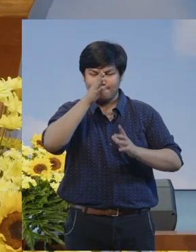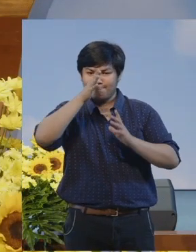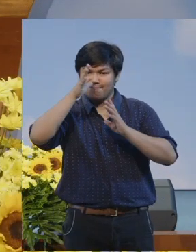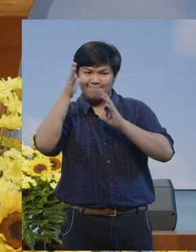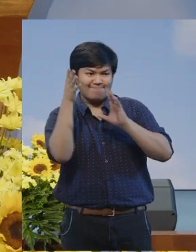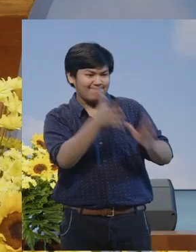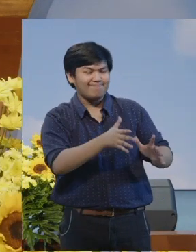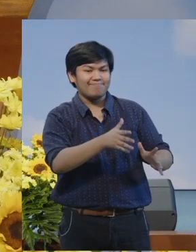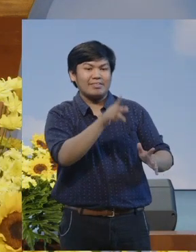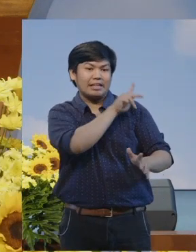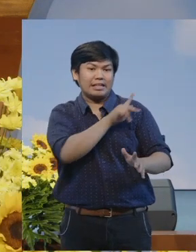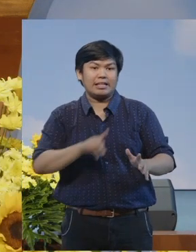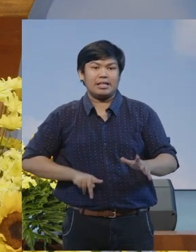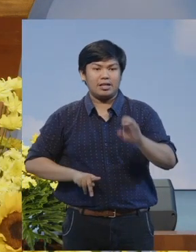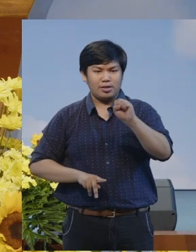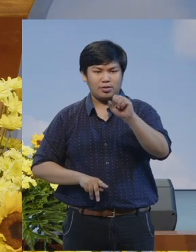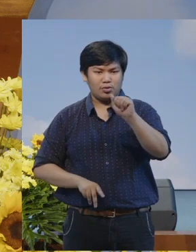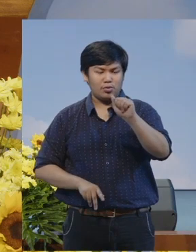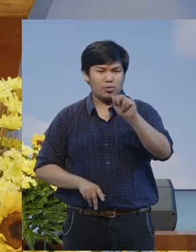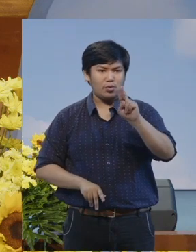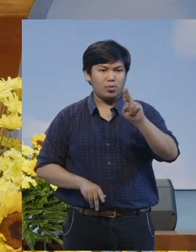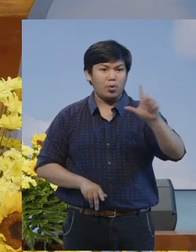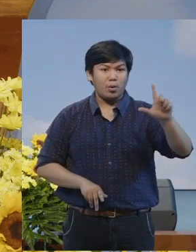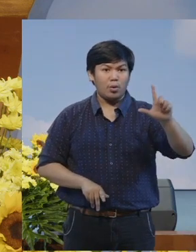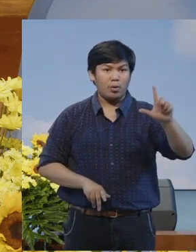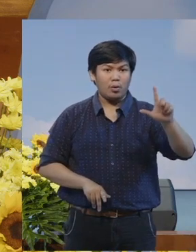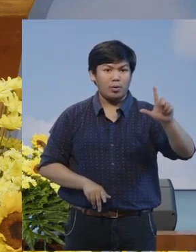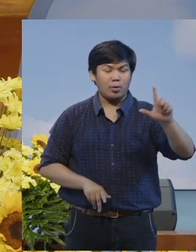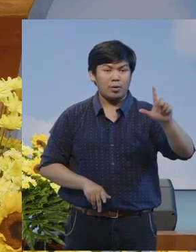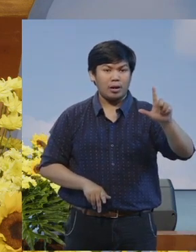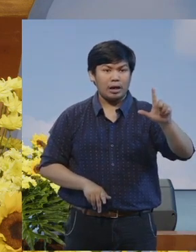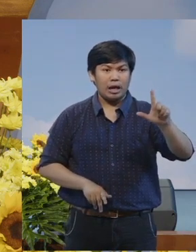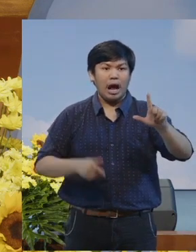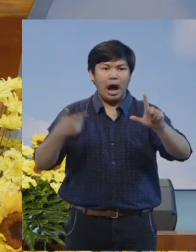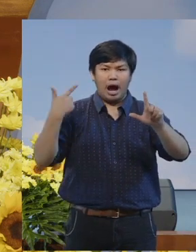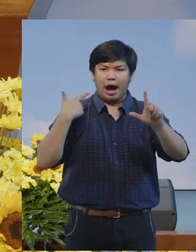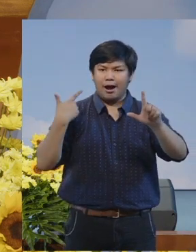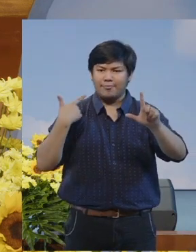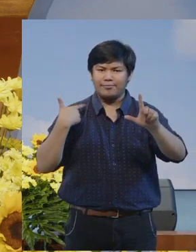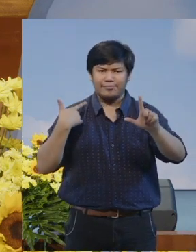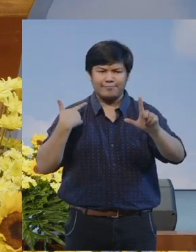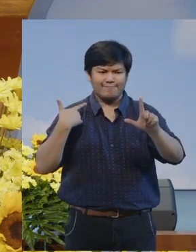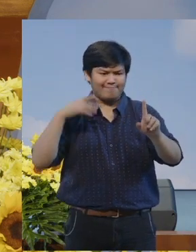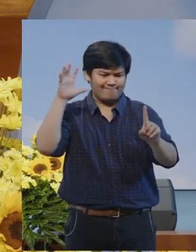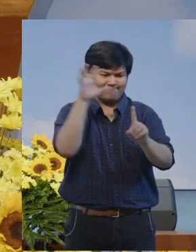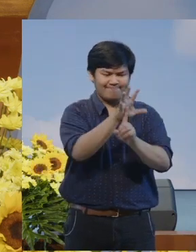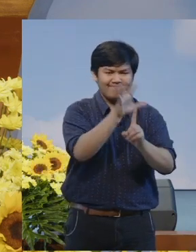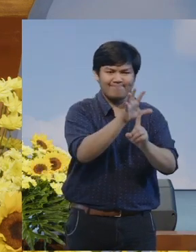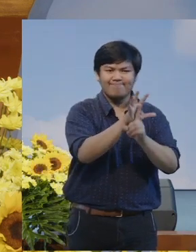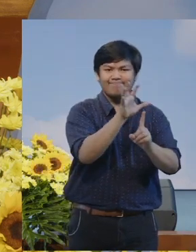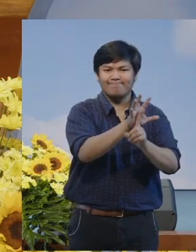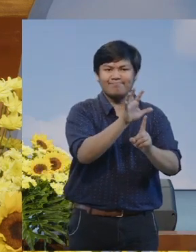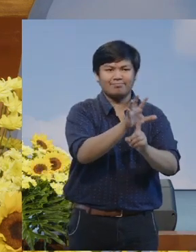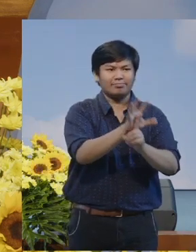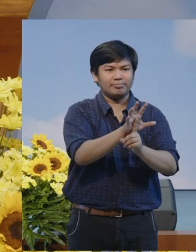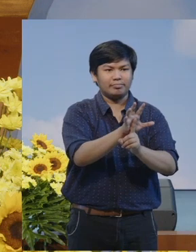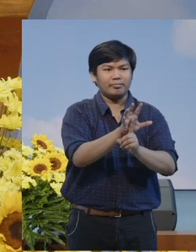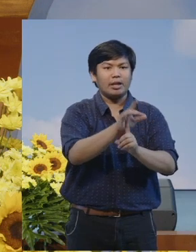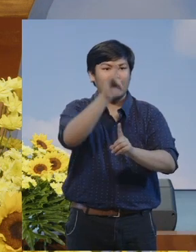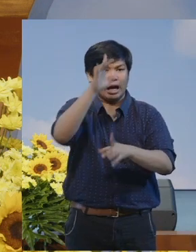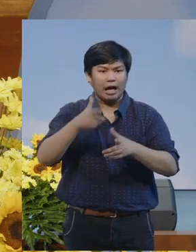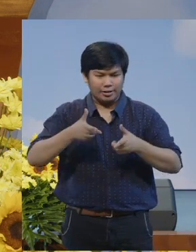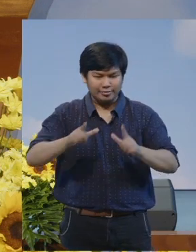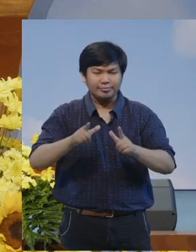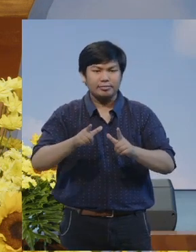Haring Saul, and the harmful spirit from the Lord tormented him." Isang masamang espiritu ay pinahintulutan